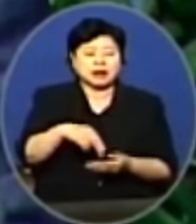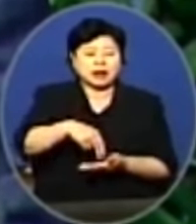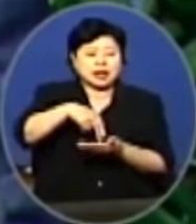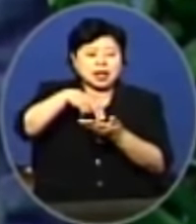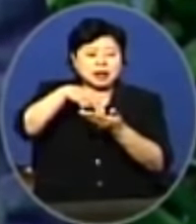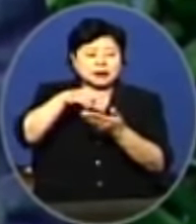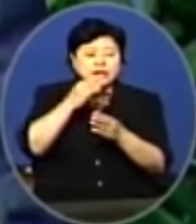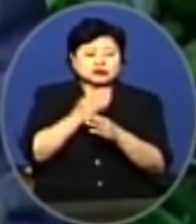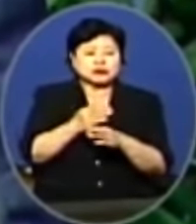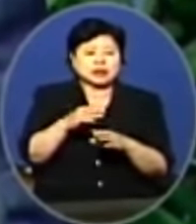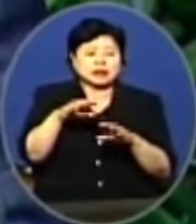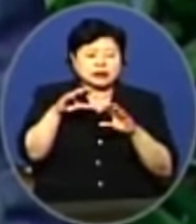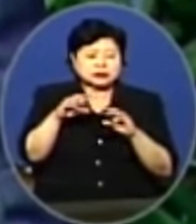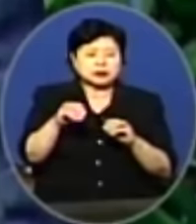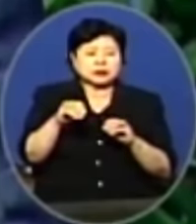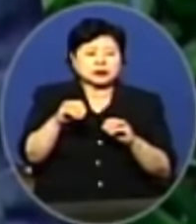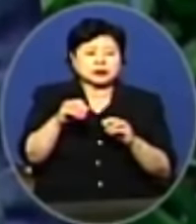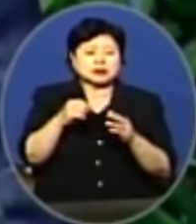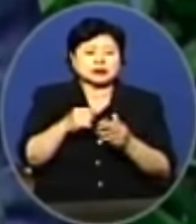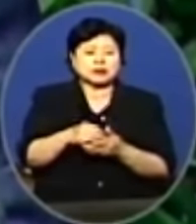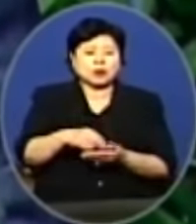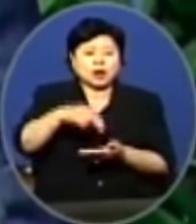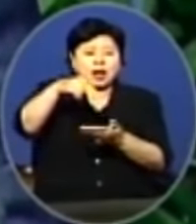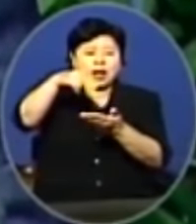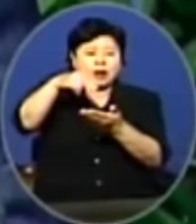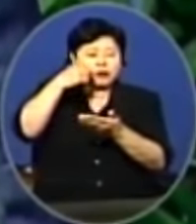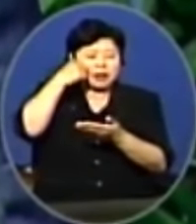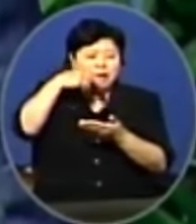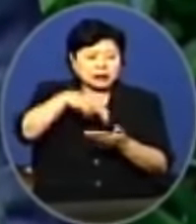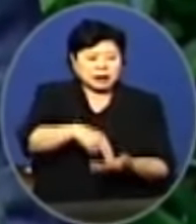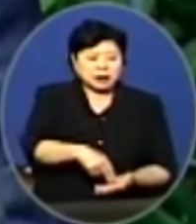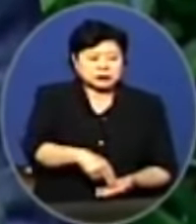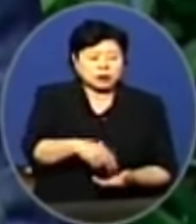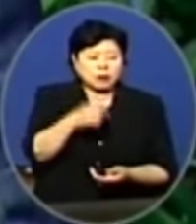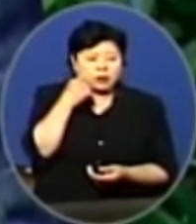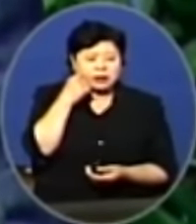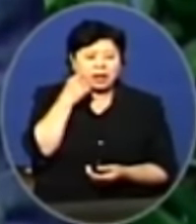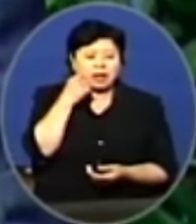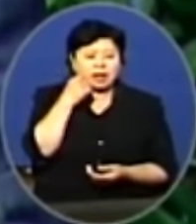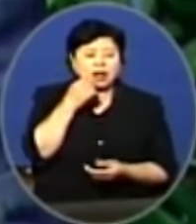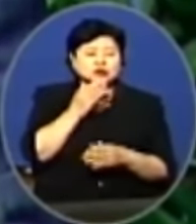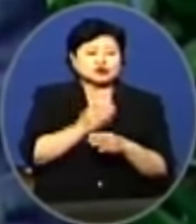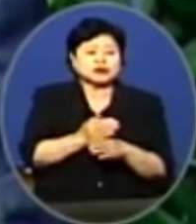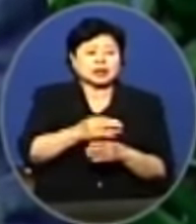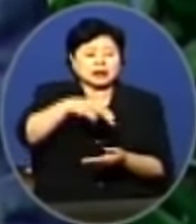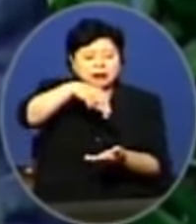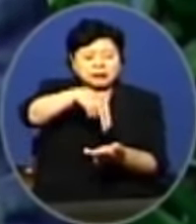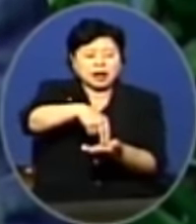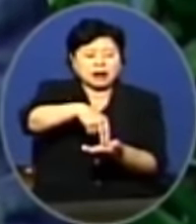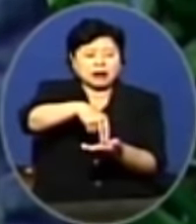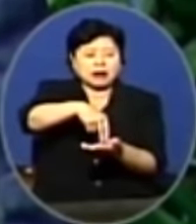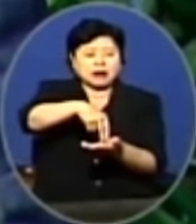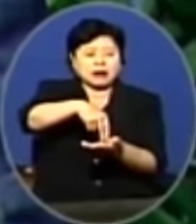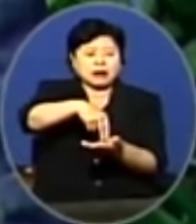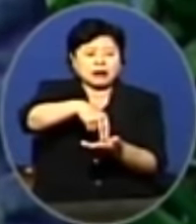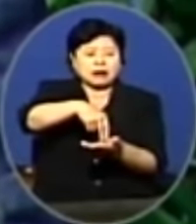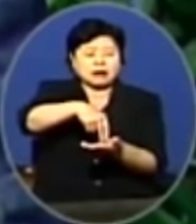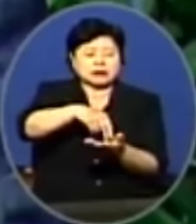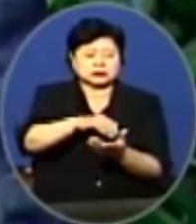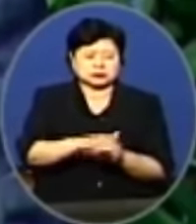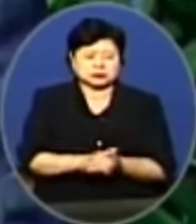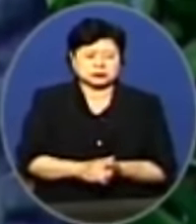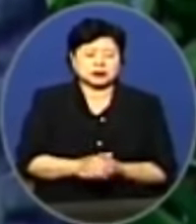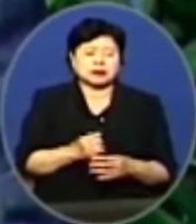엘리베이터가 중간에 섰으니 올라가지도 못하고 내려가지도 못하고 앞으로 나갈 수도